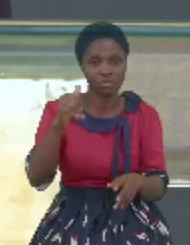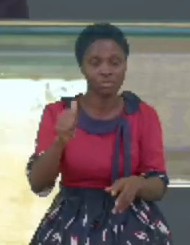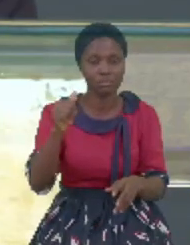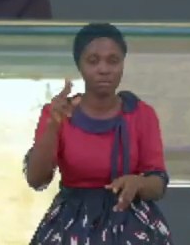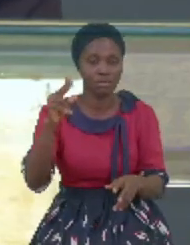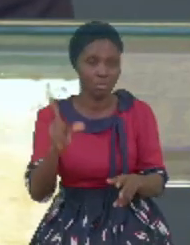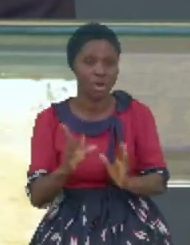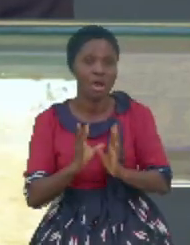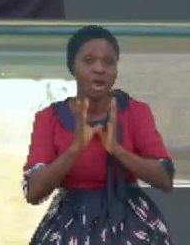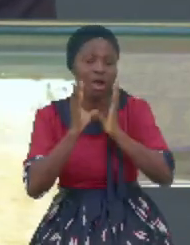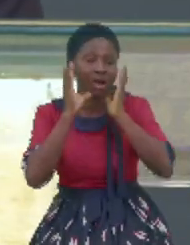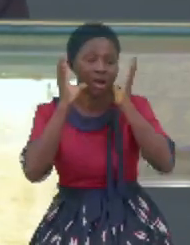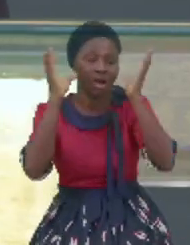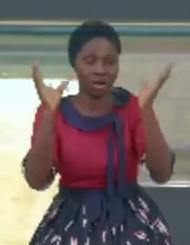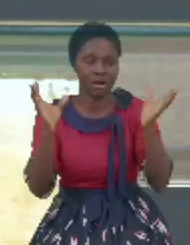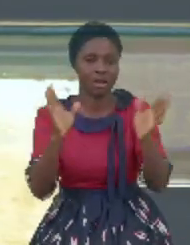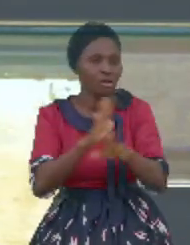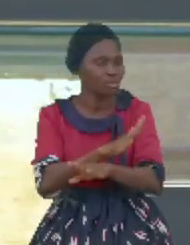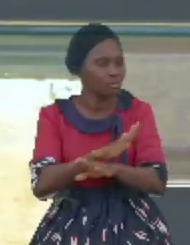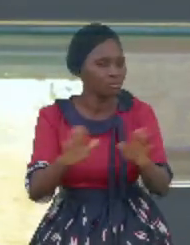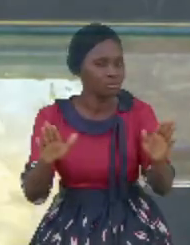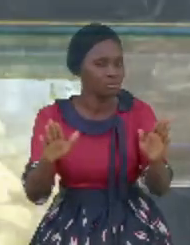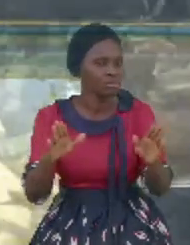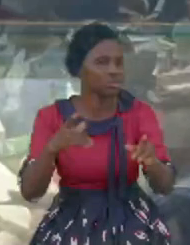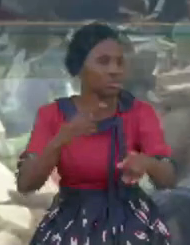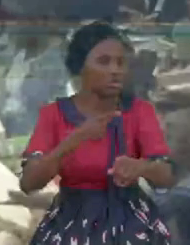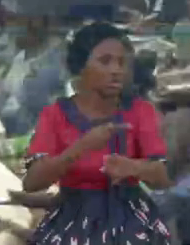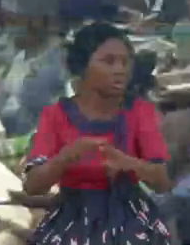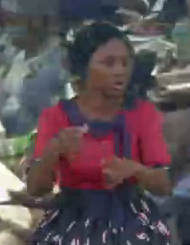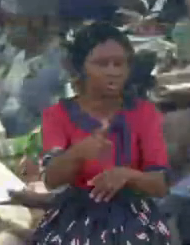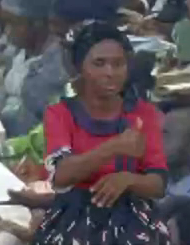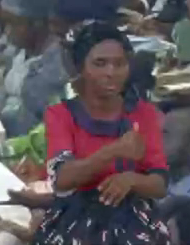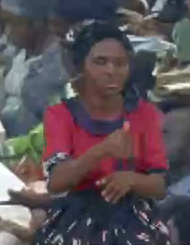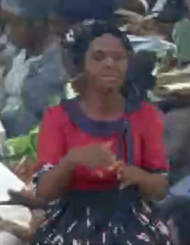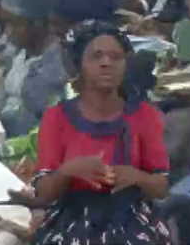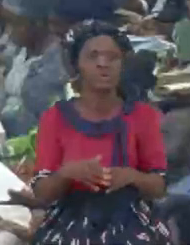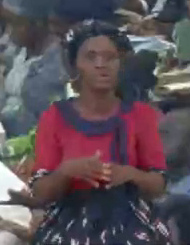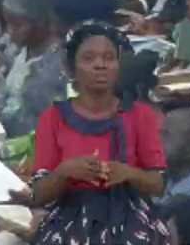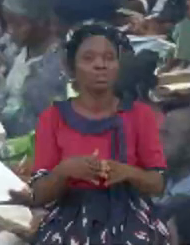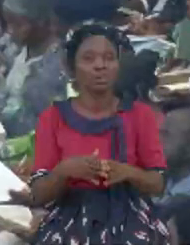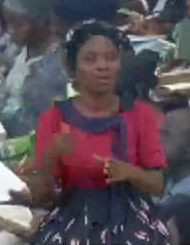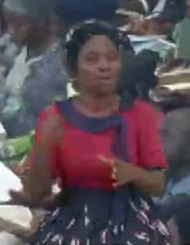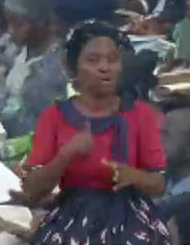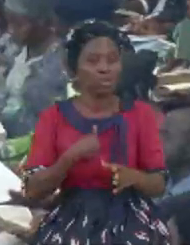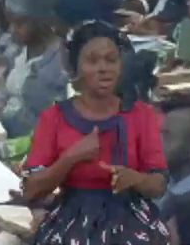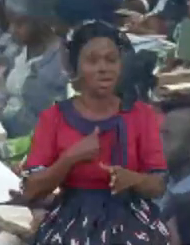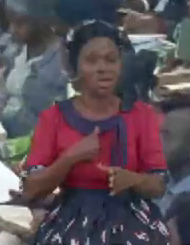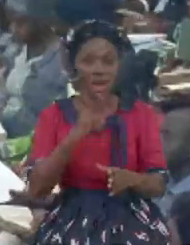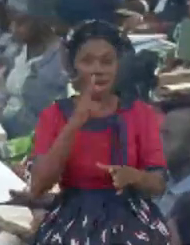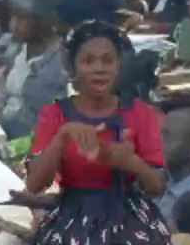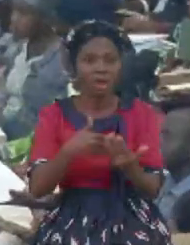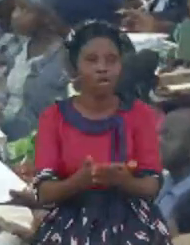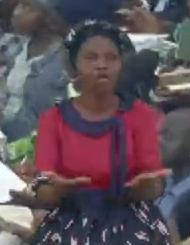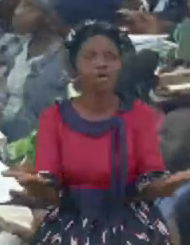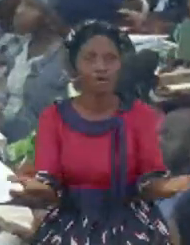forte, « Ne te fais point de mal. » Nous sommes tous ici.